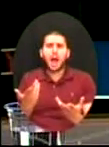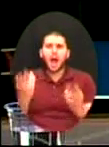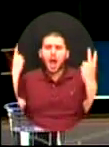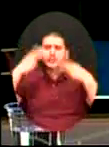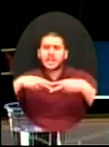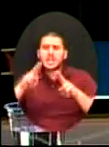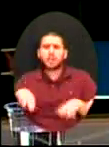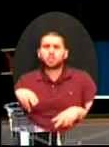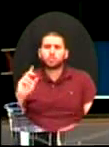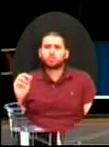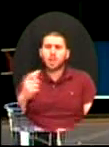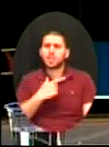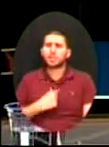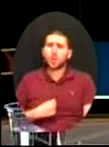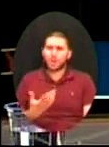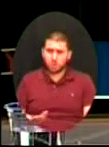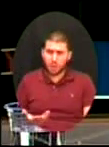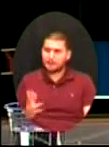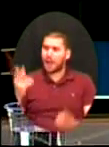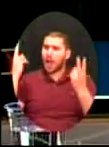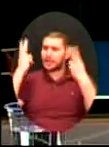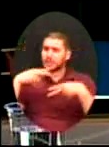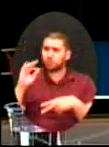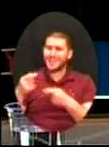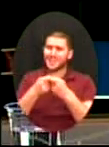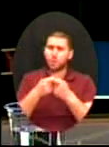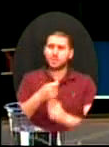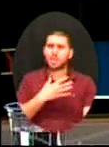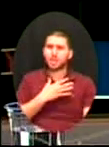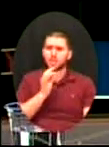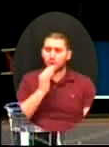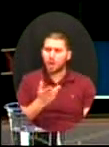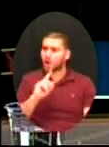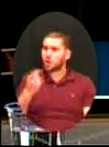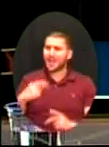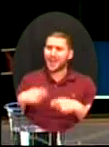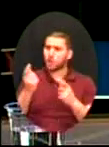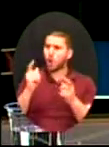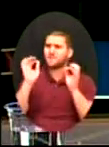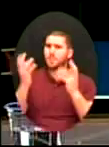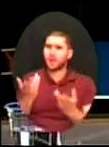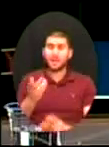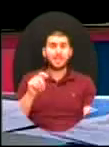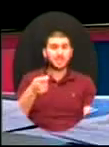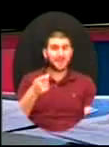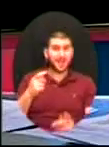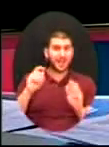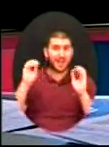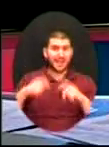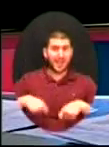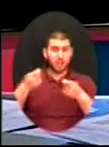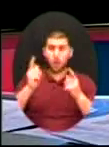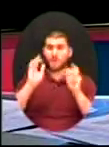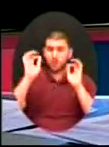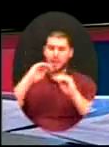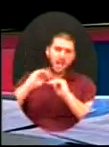ההסדרה של תנועות הנוער, מה ההסדרה בארגוני הנוער, כל החינוך הבלתי פורמלי. נדמה לי שדווקא החינוך הבלתי פורמלי כפוף